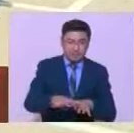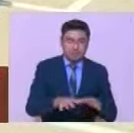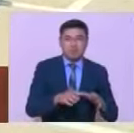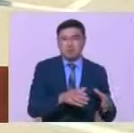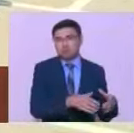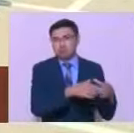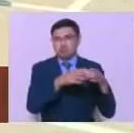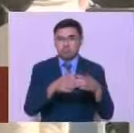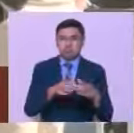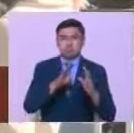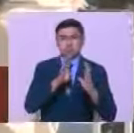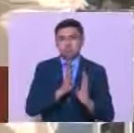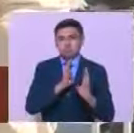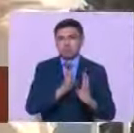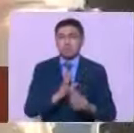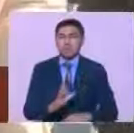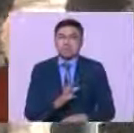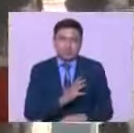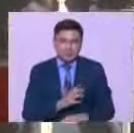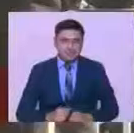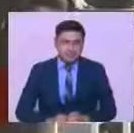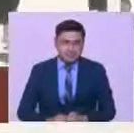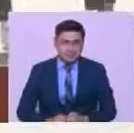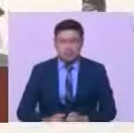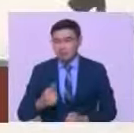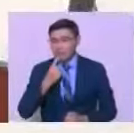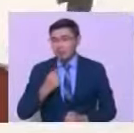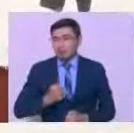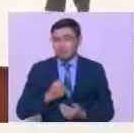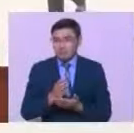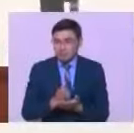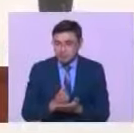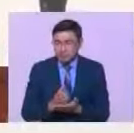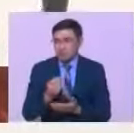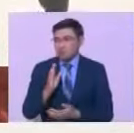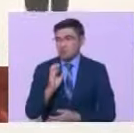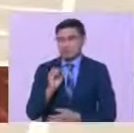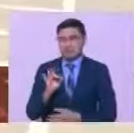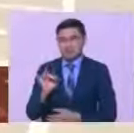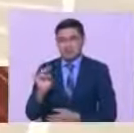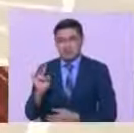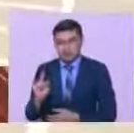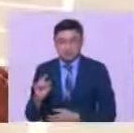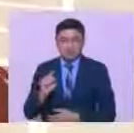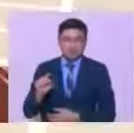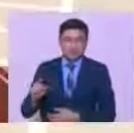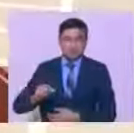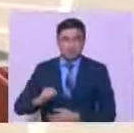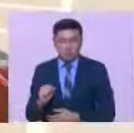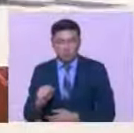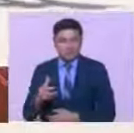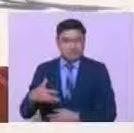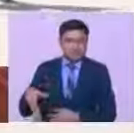Салтанатты шараға облыстық шекара және қорғаныс басқармаларының әскери қызметшілері, ардагерлер қатысты. Әскерге шақырылғандардың туыстары мен жақындары